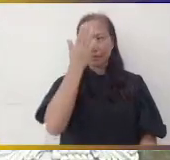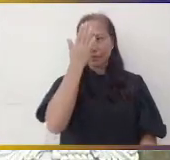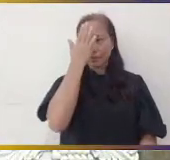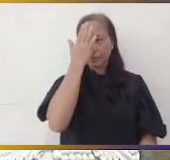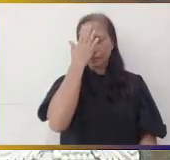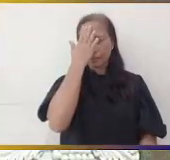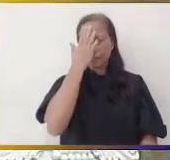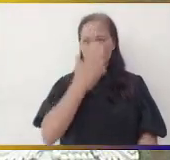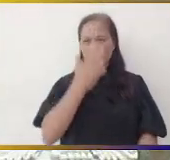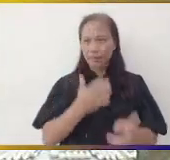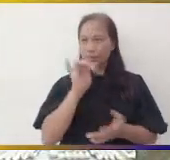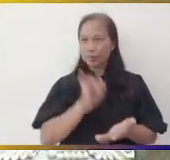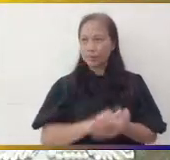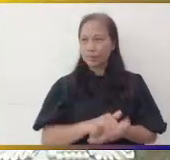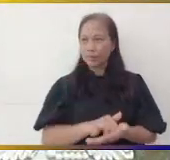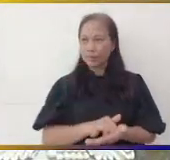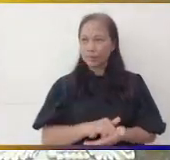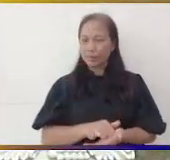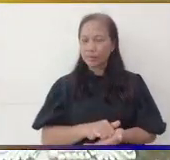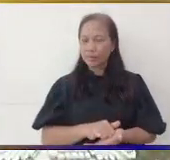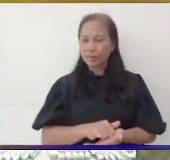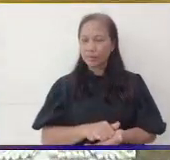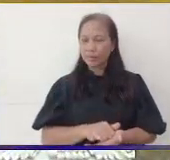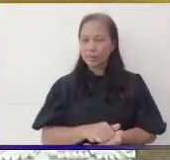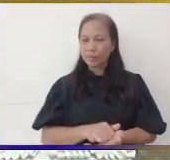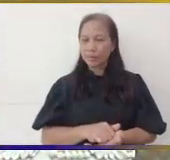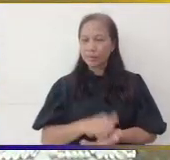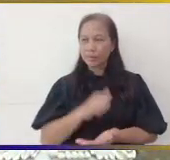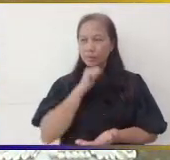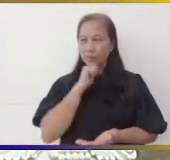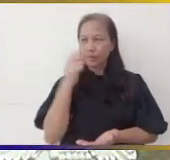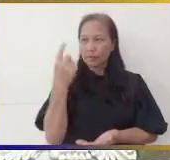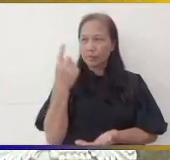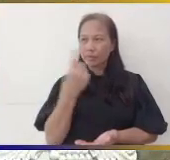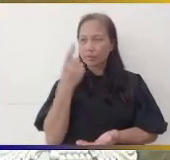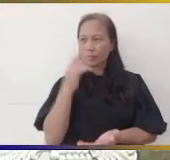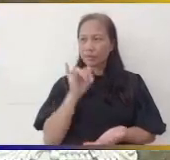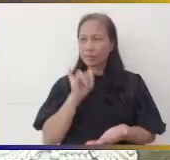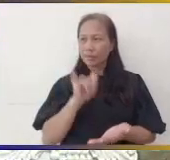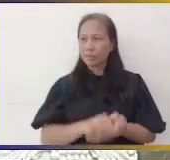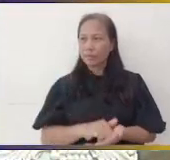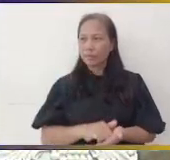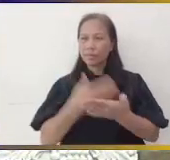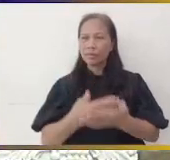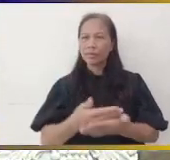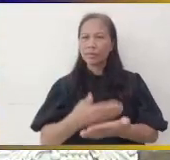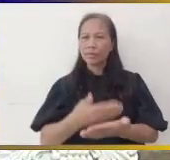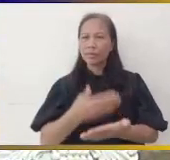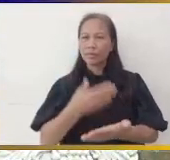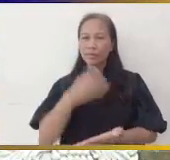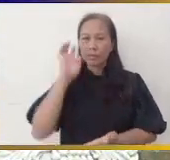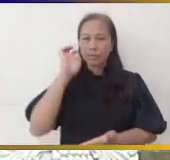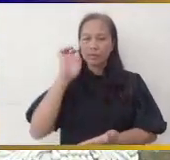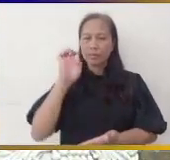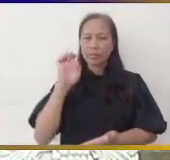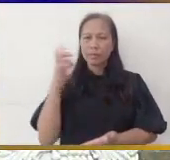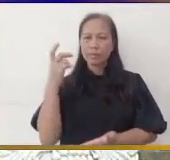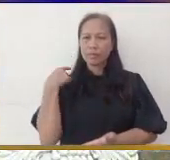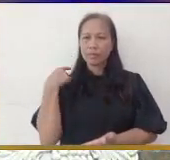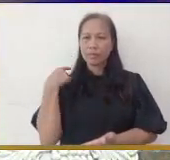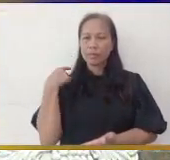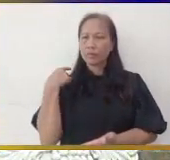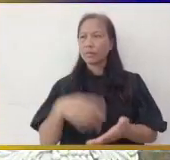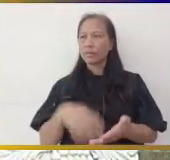of that mga kapatid actually hindi lamang po yan kaya po siya nagkaroon bago po siya nagkaroon ng series of